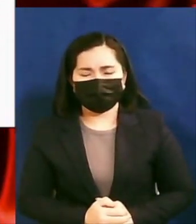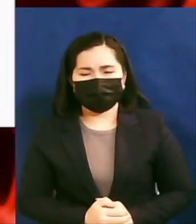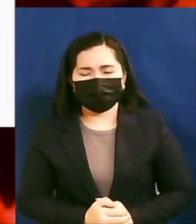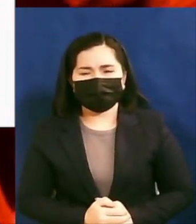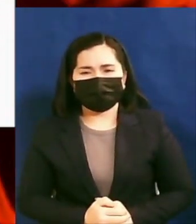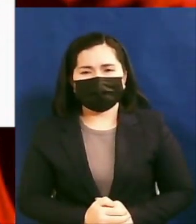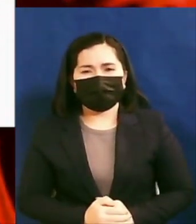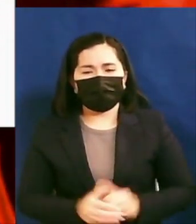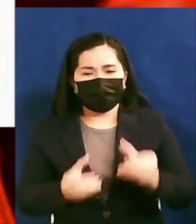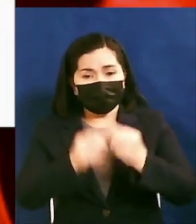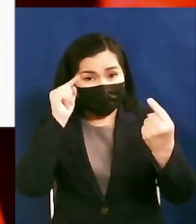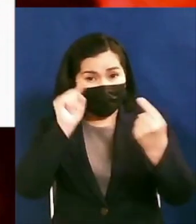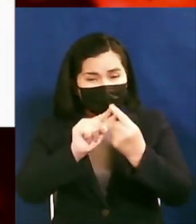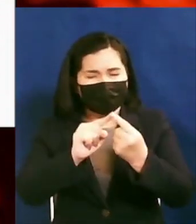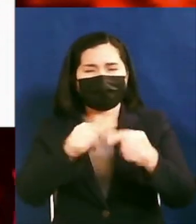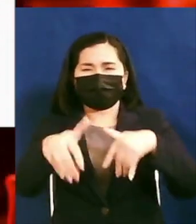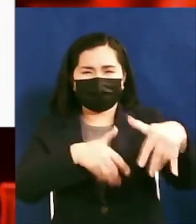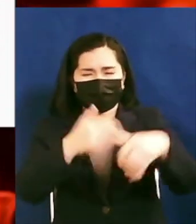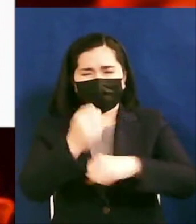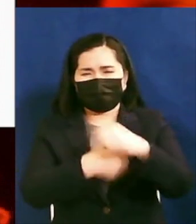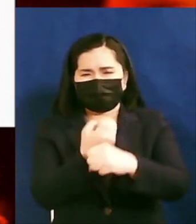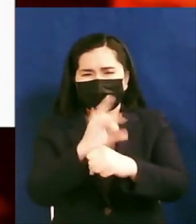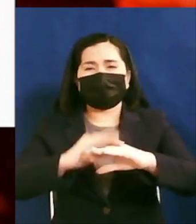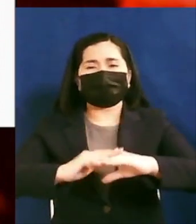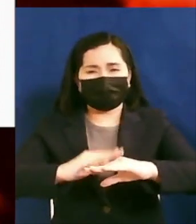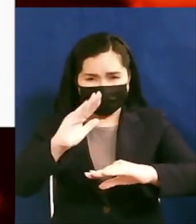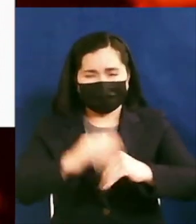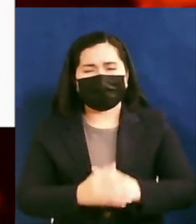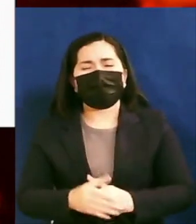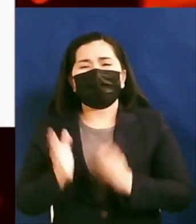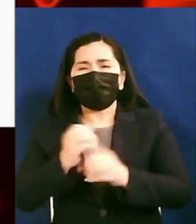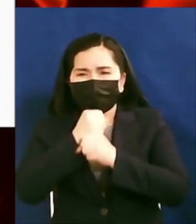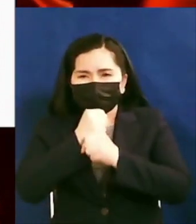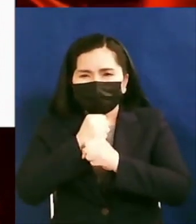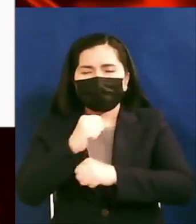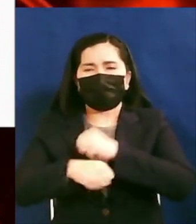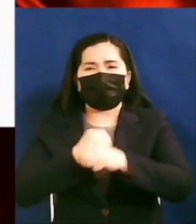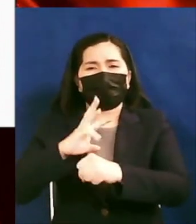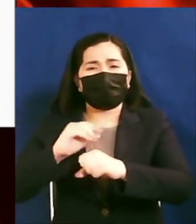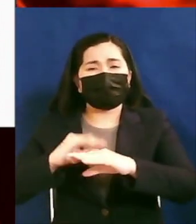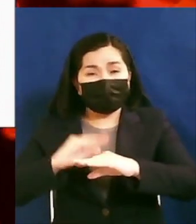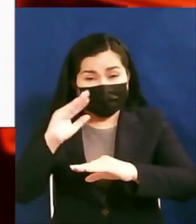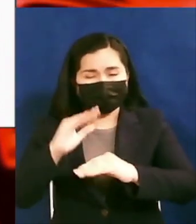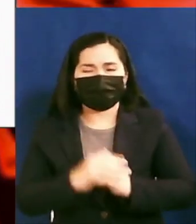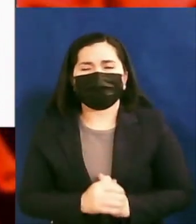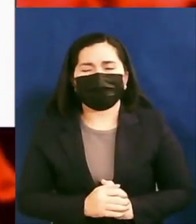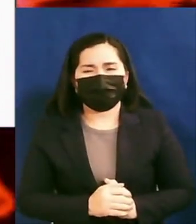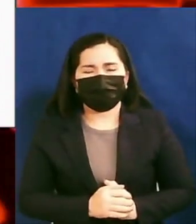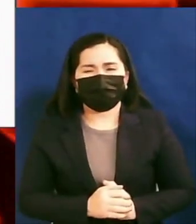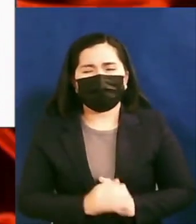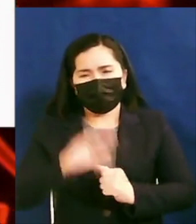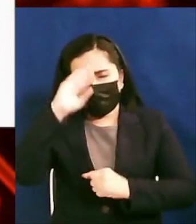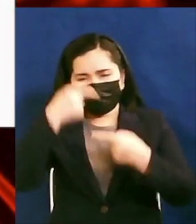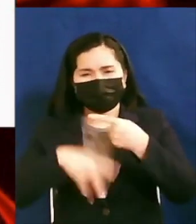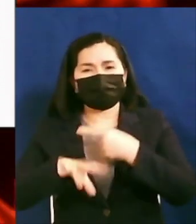ภาพนี้นะครับกลุ่มเป้าหมายประชาชน18ปีขึ้นไปผู้สูงอายุกลุ่มผู้มีกลุ่มโรคเรื้อรั